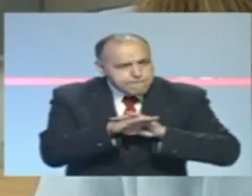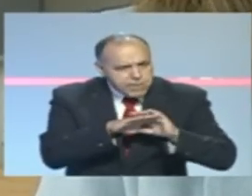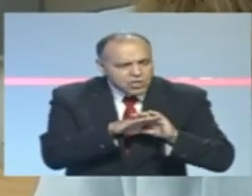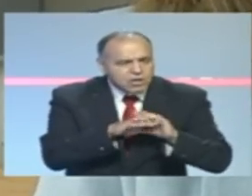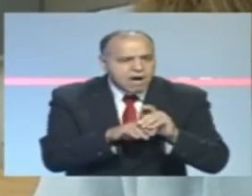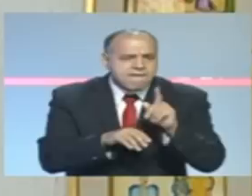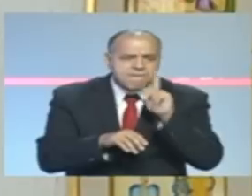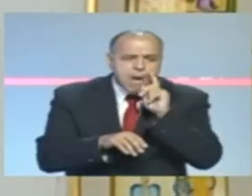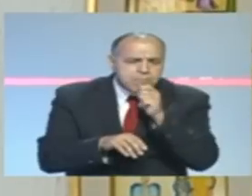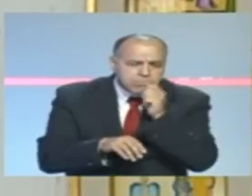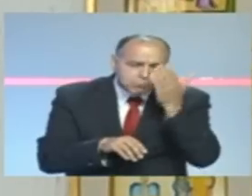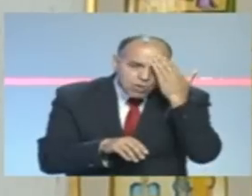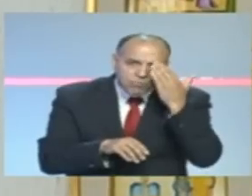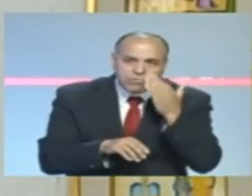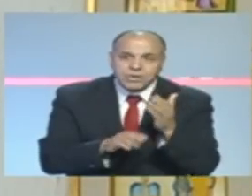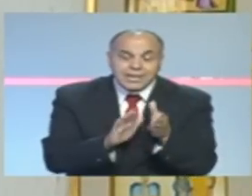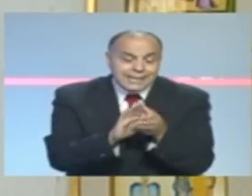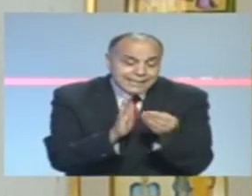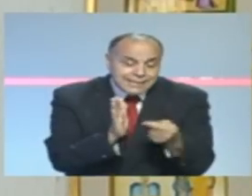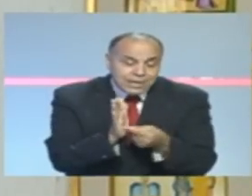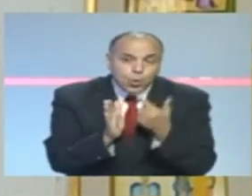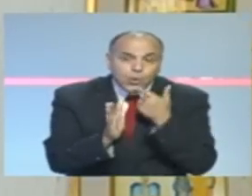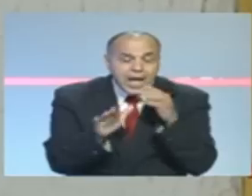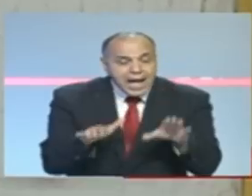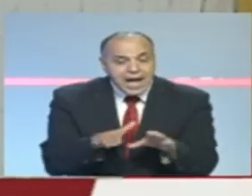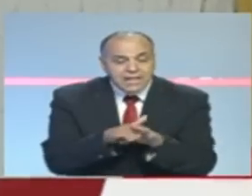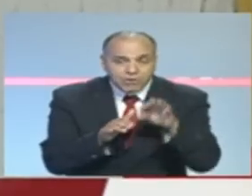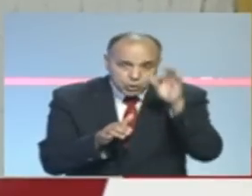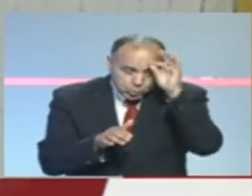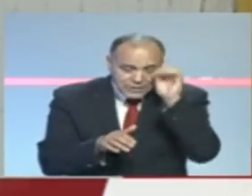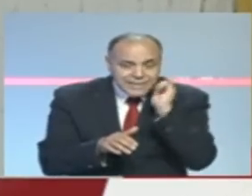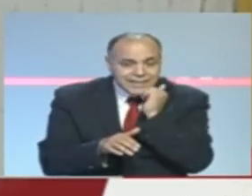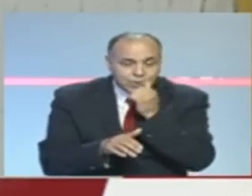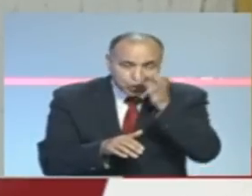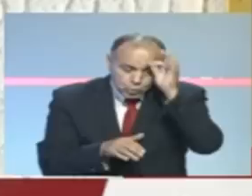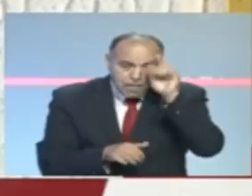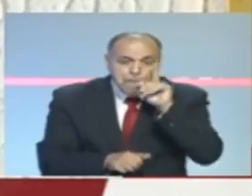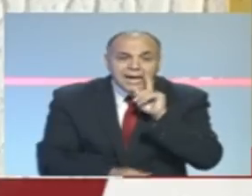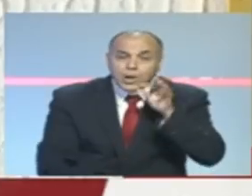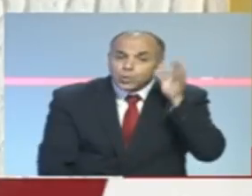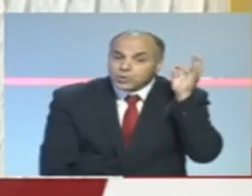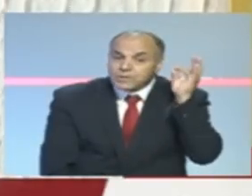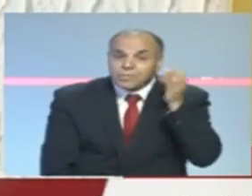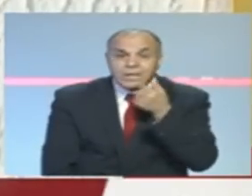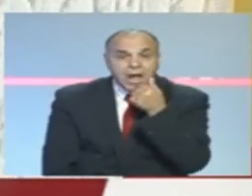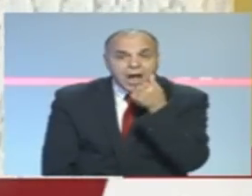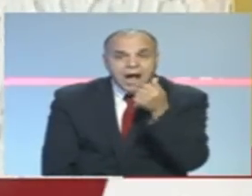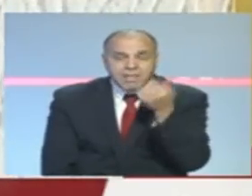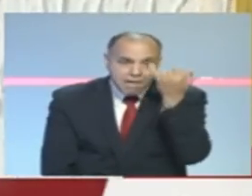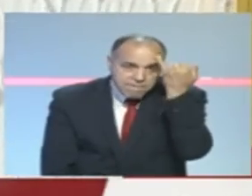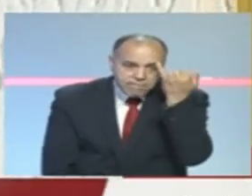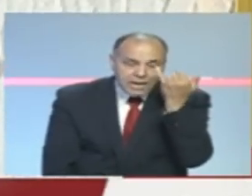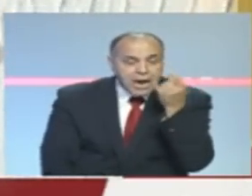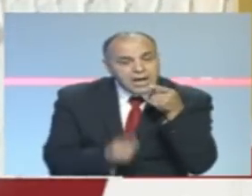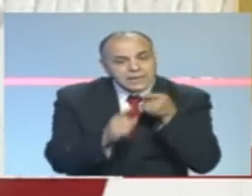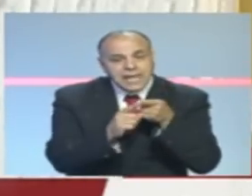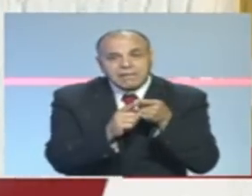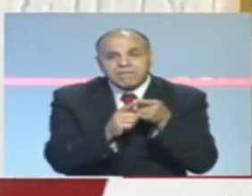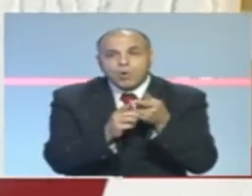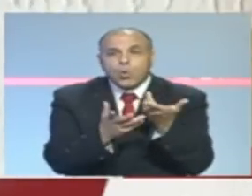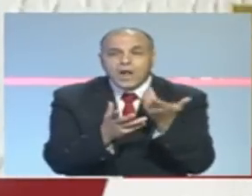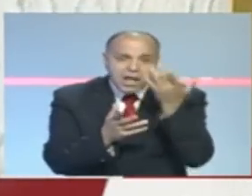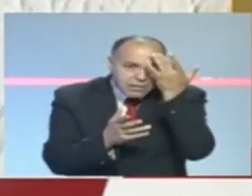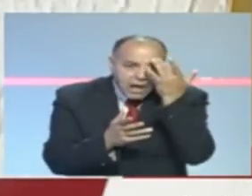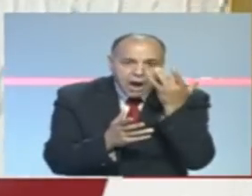الفنانات اصدار يتزامن مع احتفاء تونس بالعيد الوطني للمراه التونسيه ومبادره تهدف الى ترسيخ